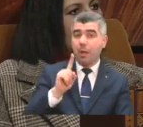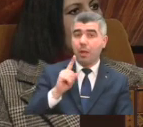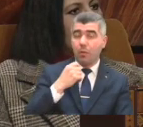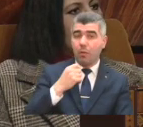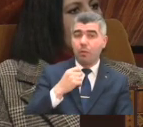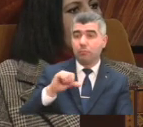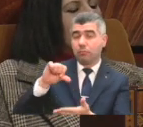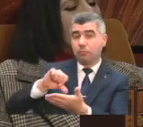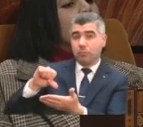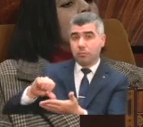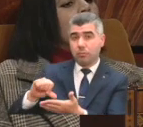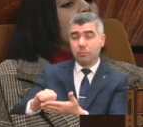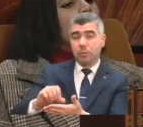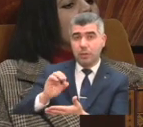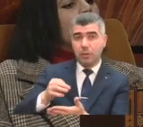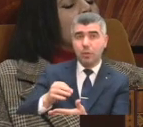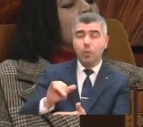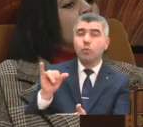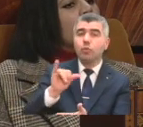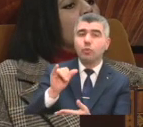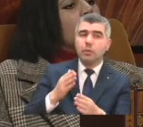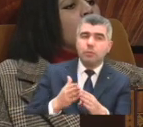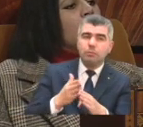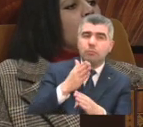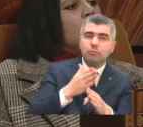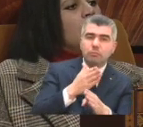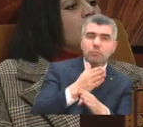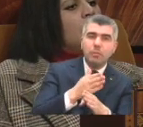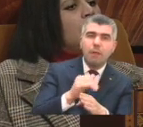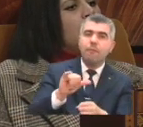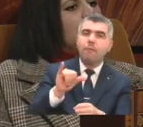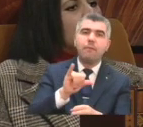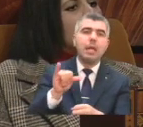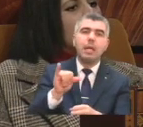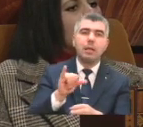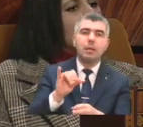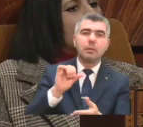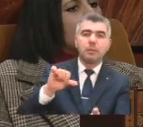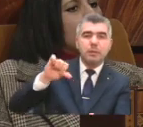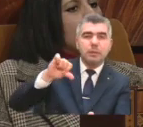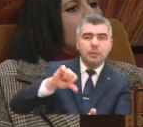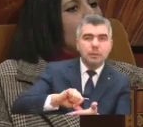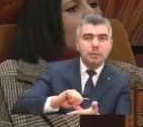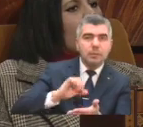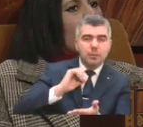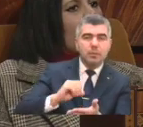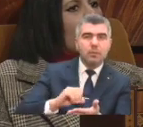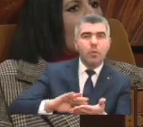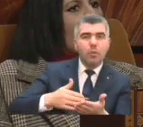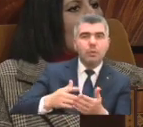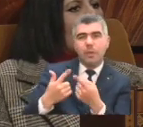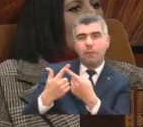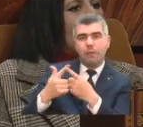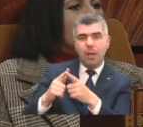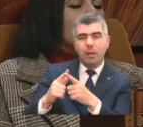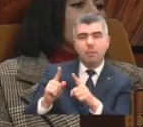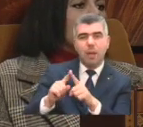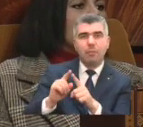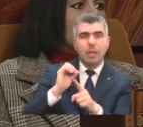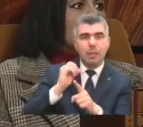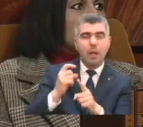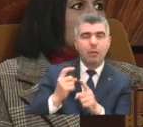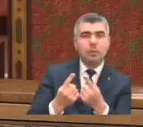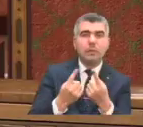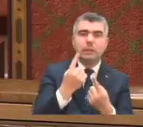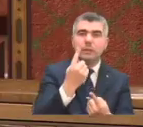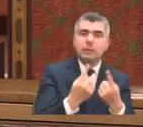قلت يا السيد الوزير، خص تحديد الأماكن المناسبة لكي لا تكون تؤدي قطاعات أخرى ضريبة